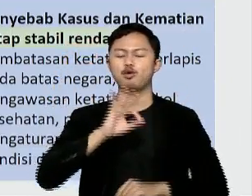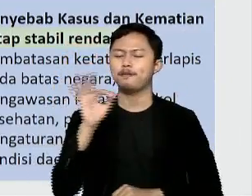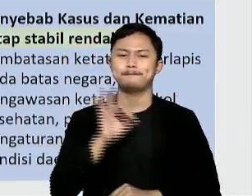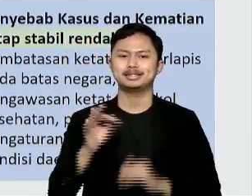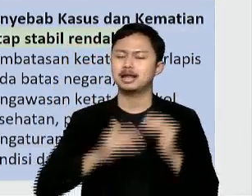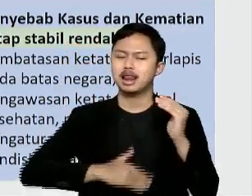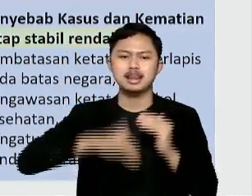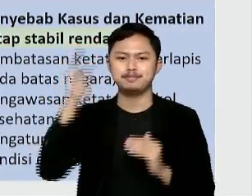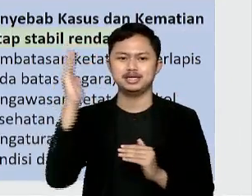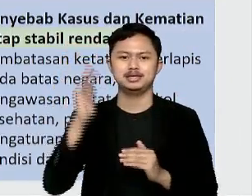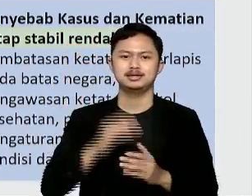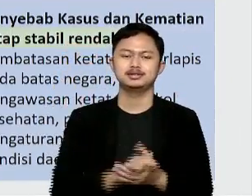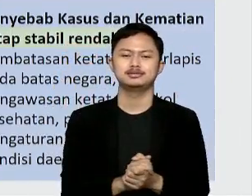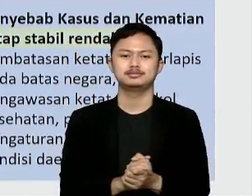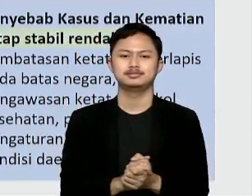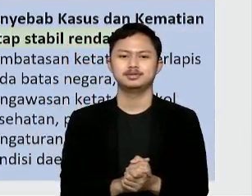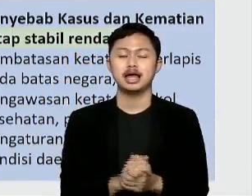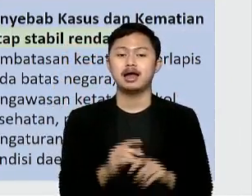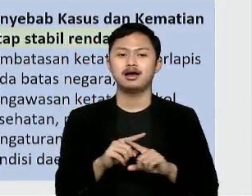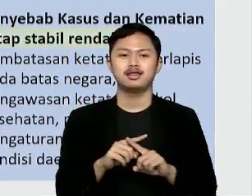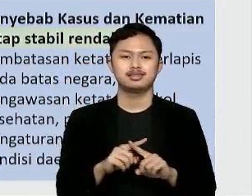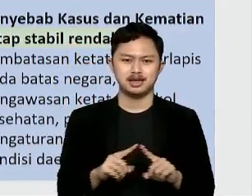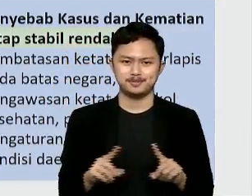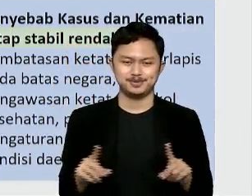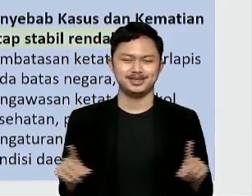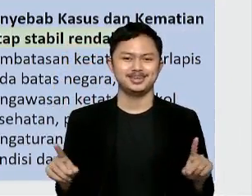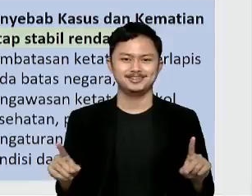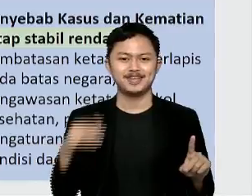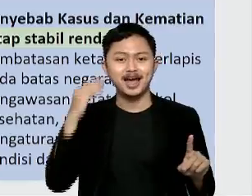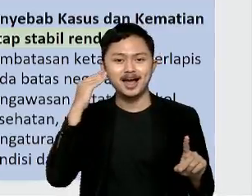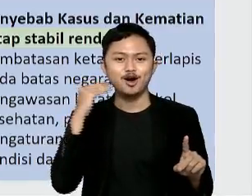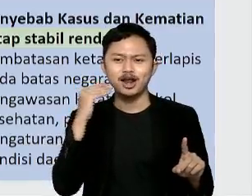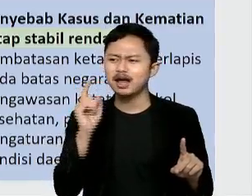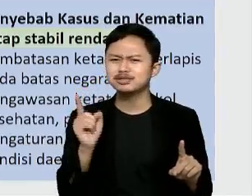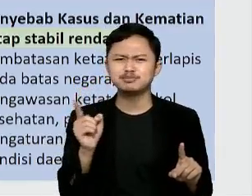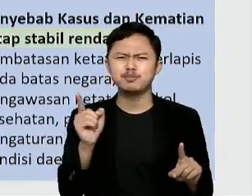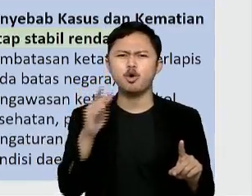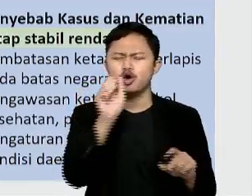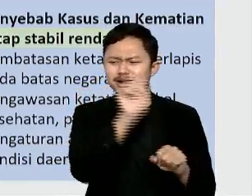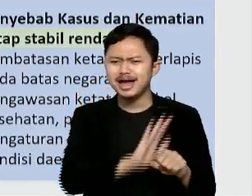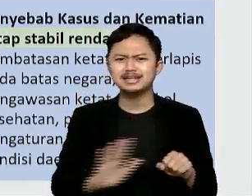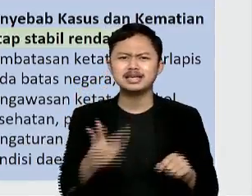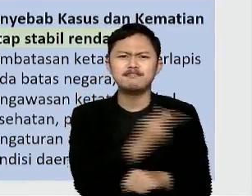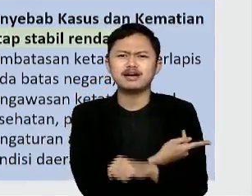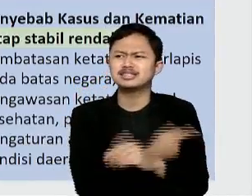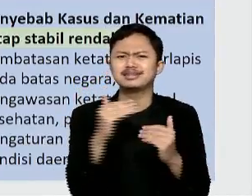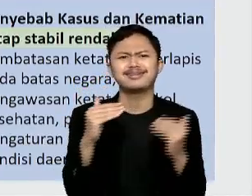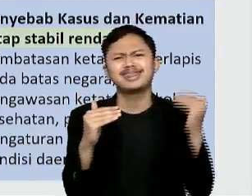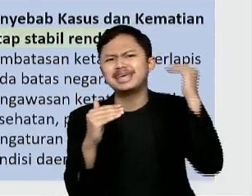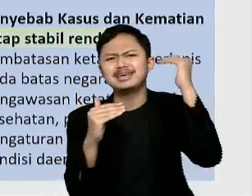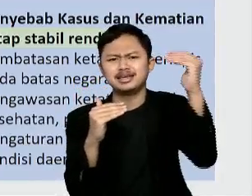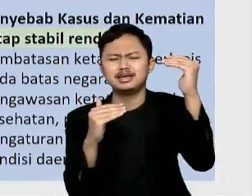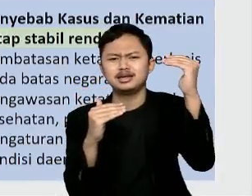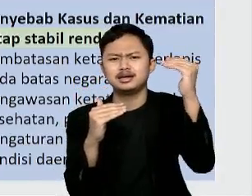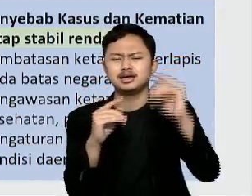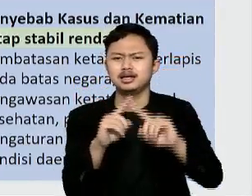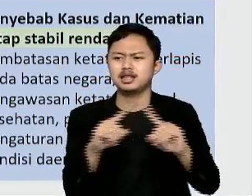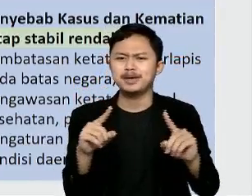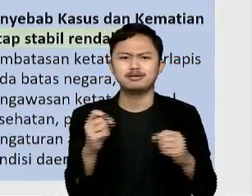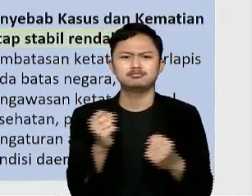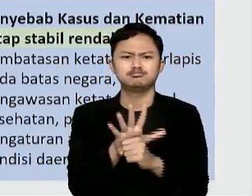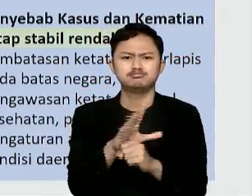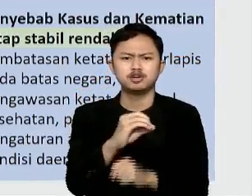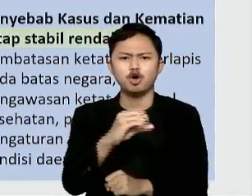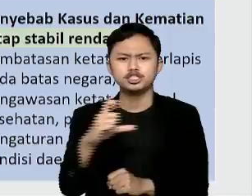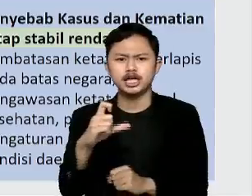80% populasi. Namun, hal ini tidak menghentikan varian Omikron untuk masuk dan kasus COVID-19